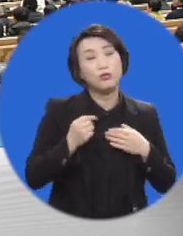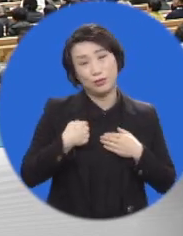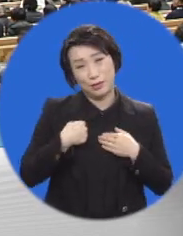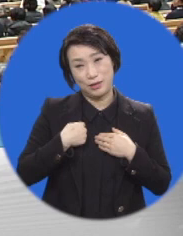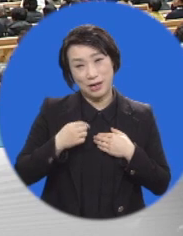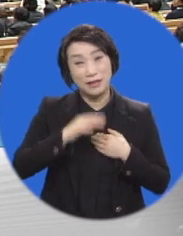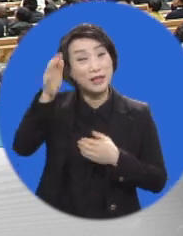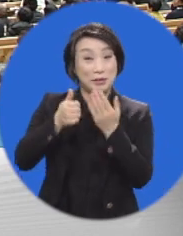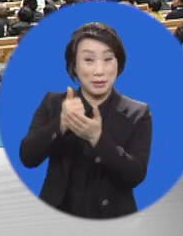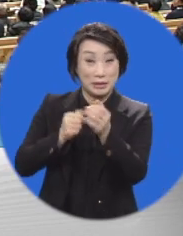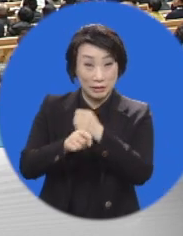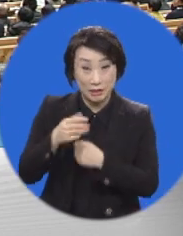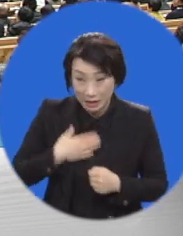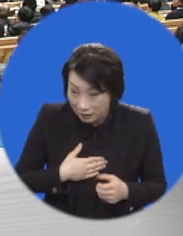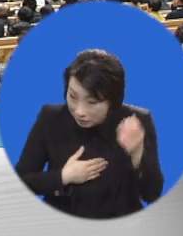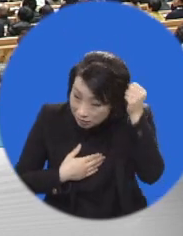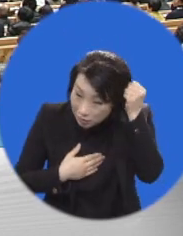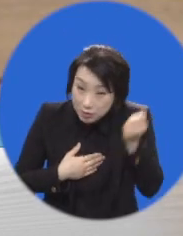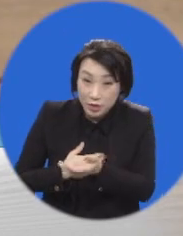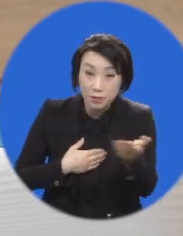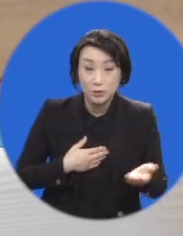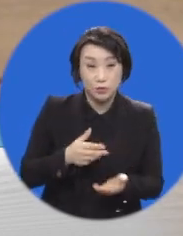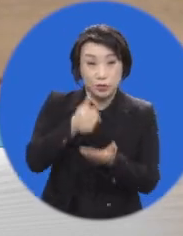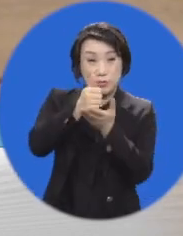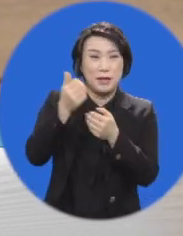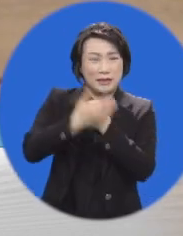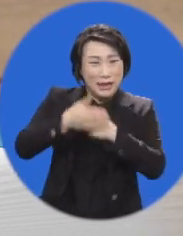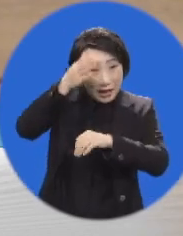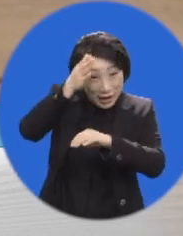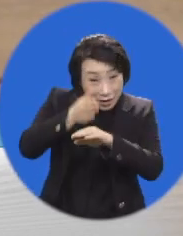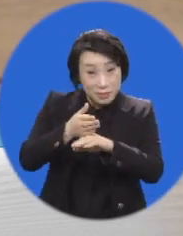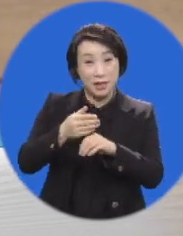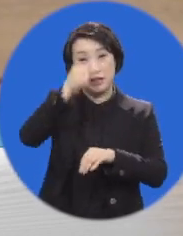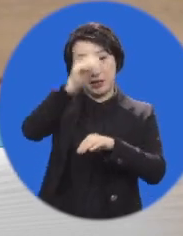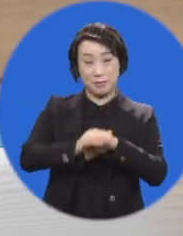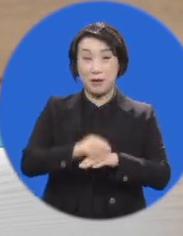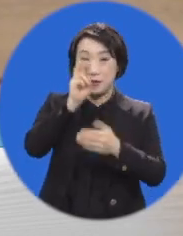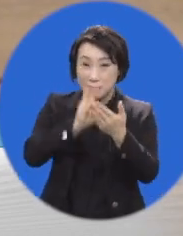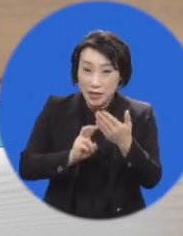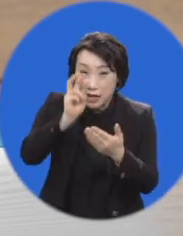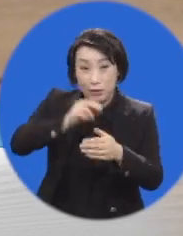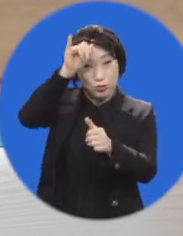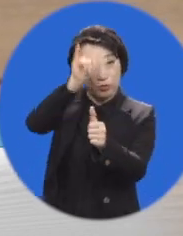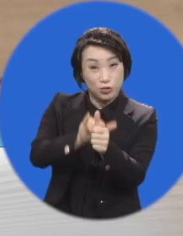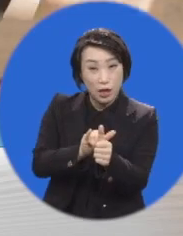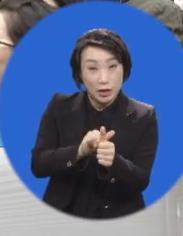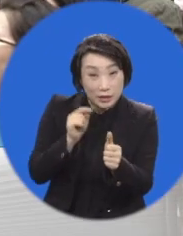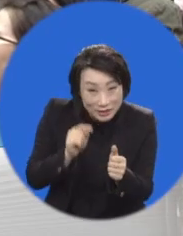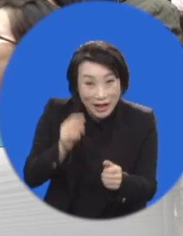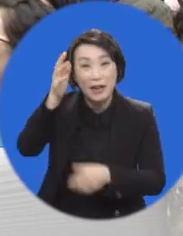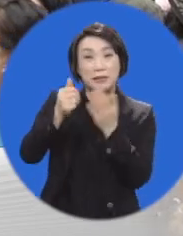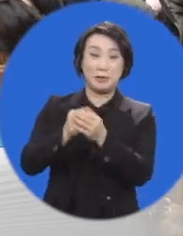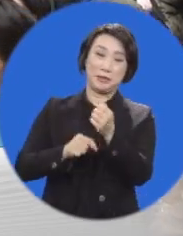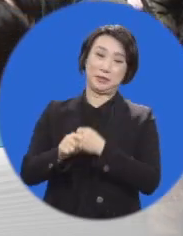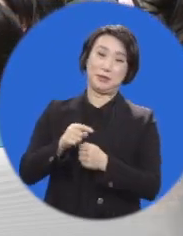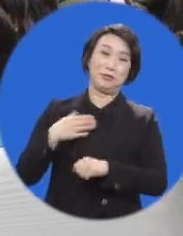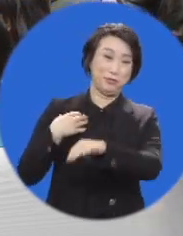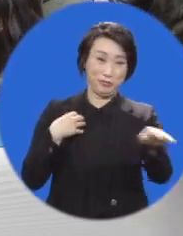뜻이요. 이 은혜가 감사함으로 예배하며 찬양하며 충성하는 게 뜻이라 이 말입니다.